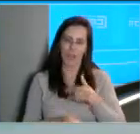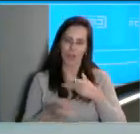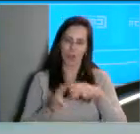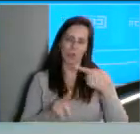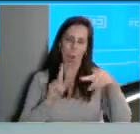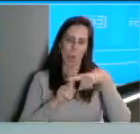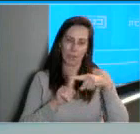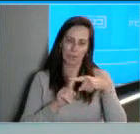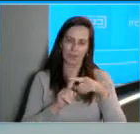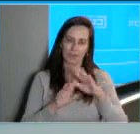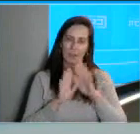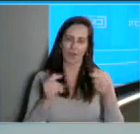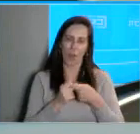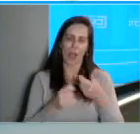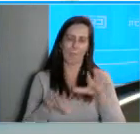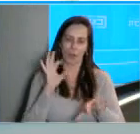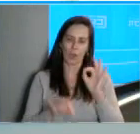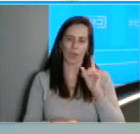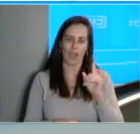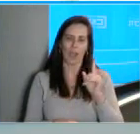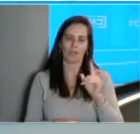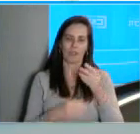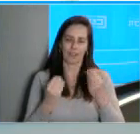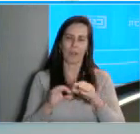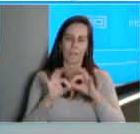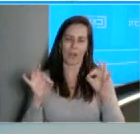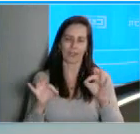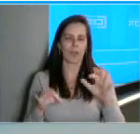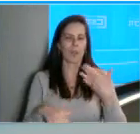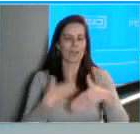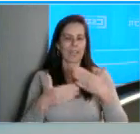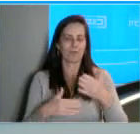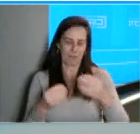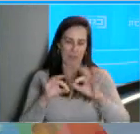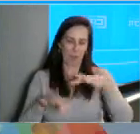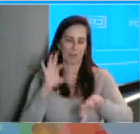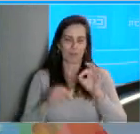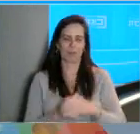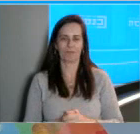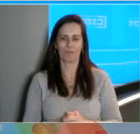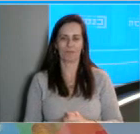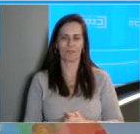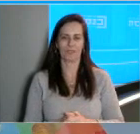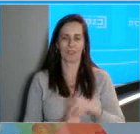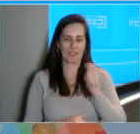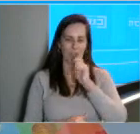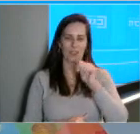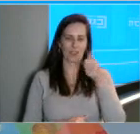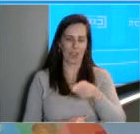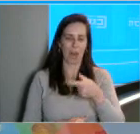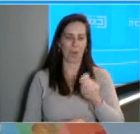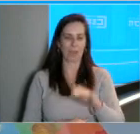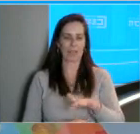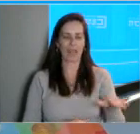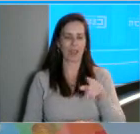יכולים להיות אופטימיים לגבי כל מערכת הבחירות הזאת, אבל עוד מעט כבר מתחילה עוד אחת, אז בוא נתקדם. עודד. כן. זה הרעיון הראשון שלך